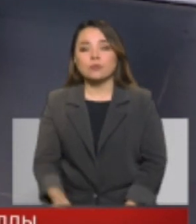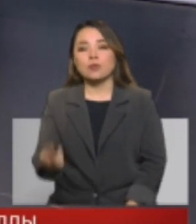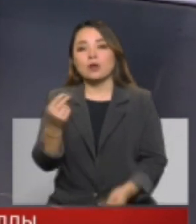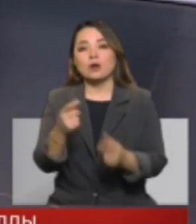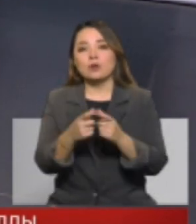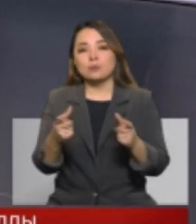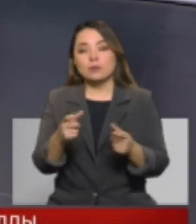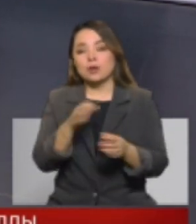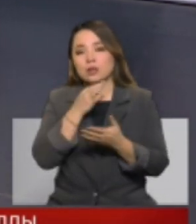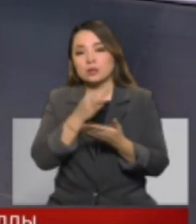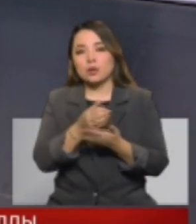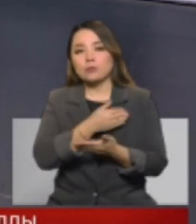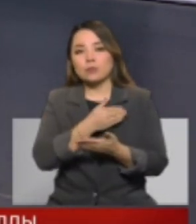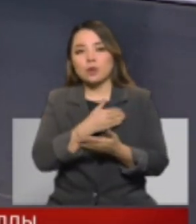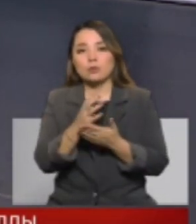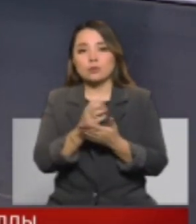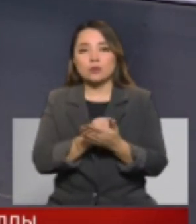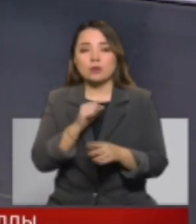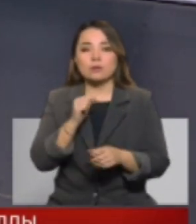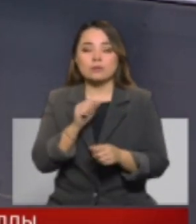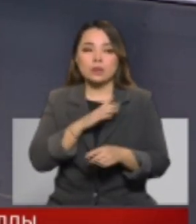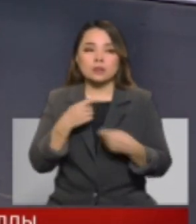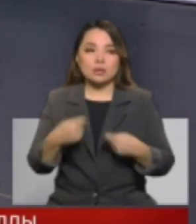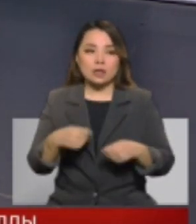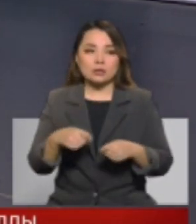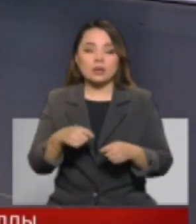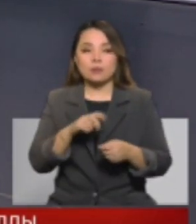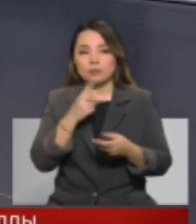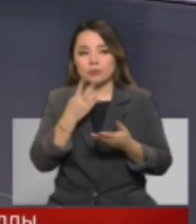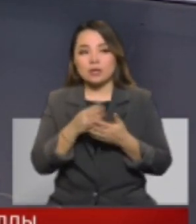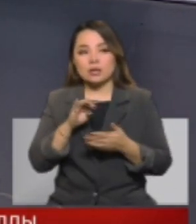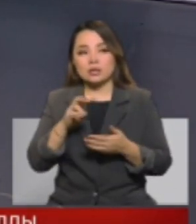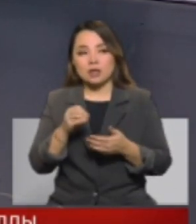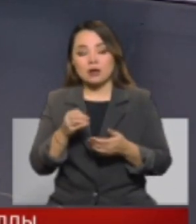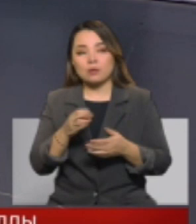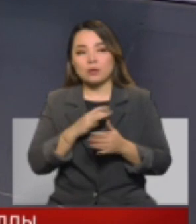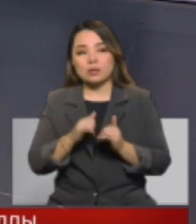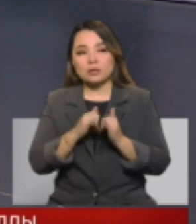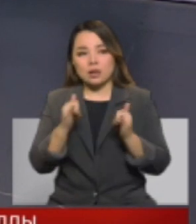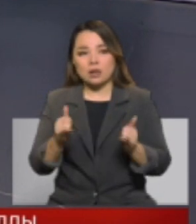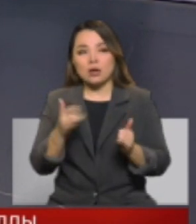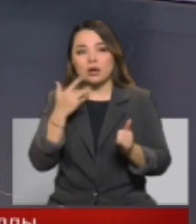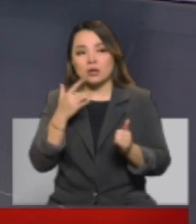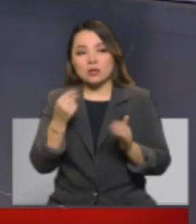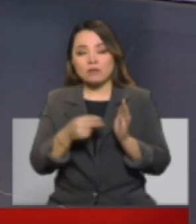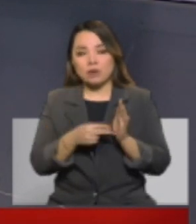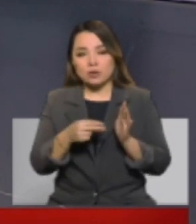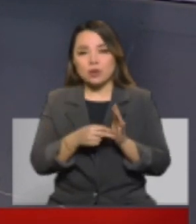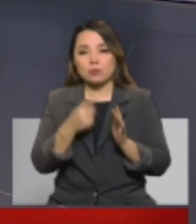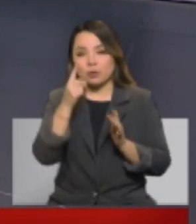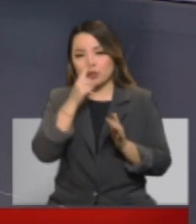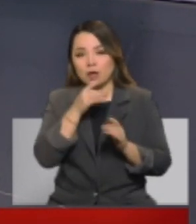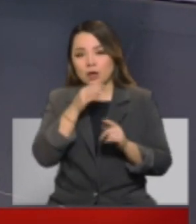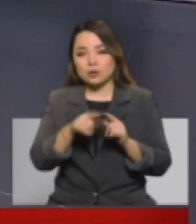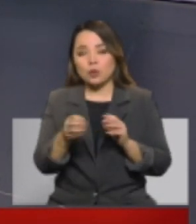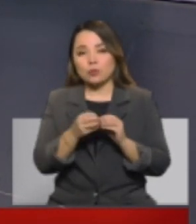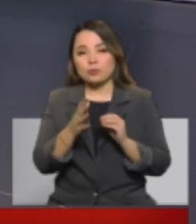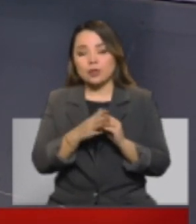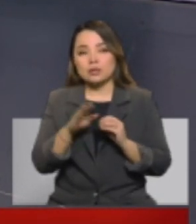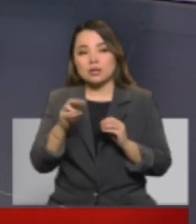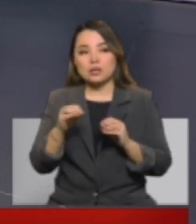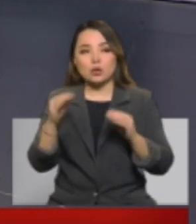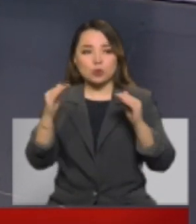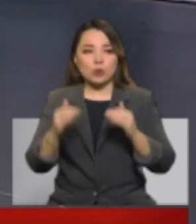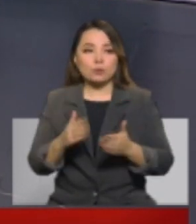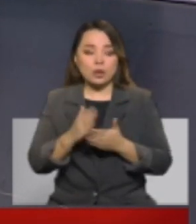Валюта бағамына тоқталайық. Бүгін қор нарығында доллар арзандап, теңге нығая түсті. Ақш валютасы соңғы бір айдың өзінде 15 теңгеге дейін